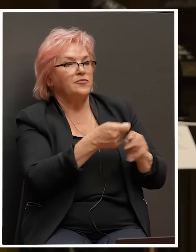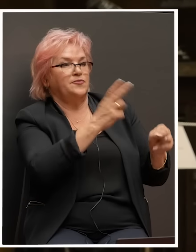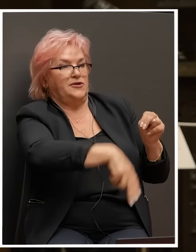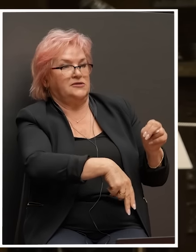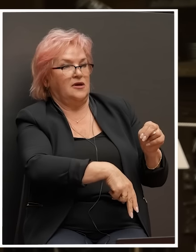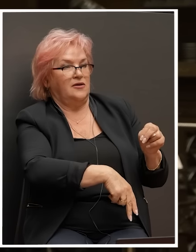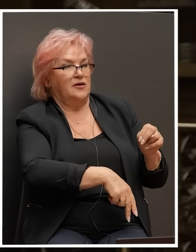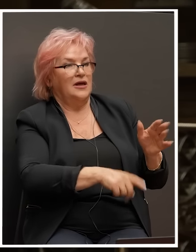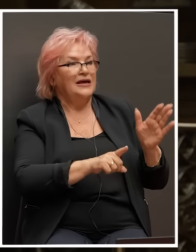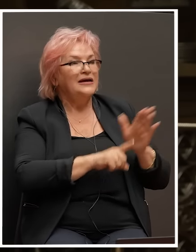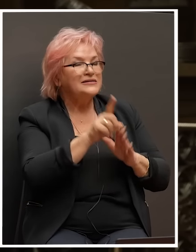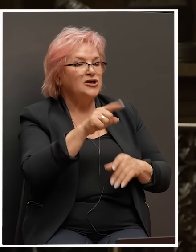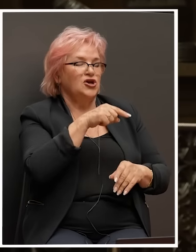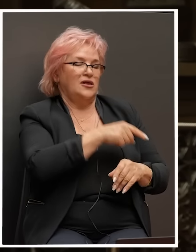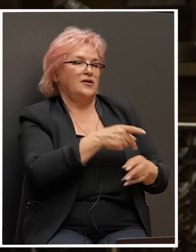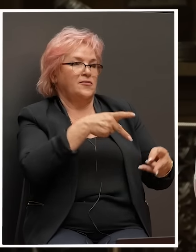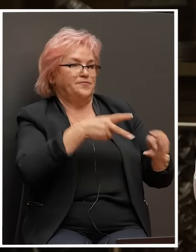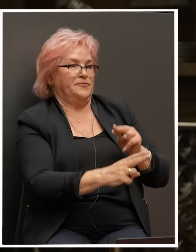кормить. Сначала им отрезали